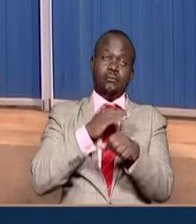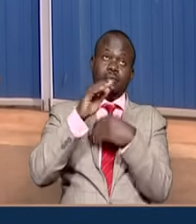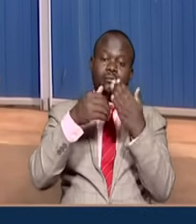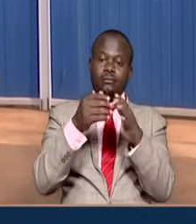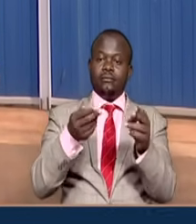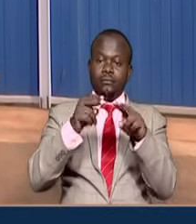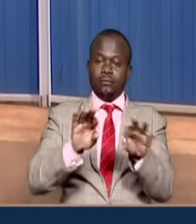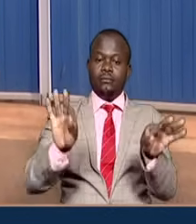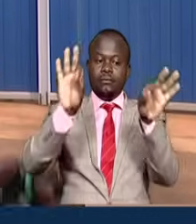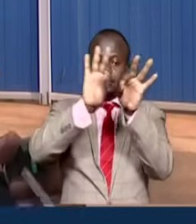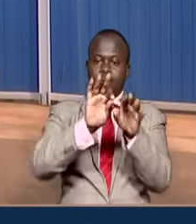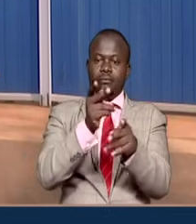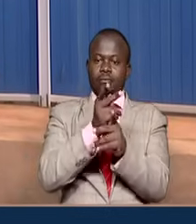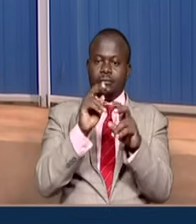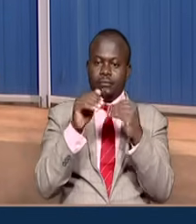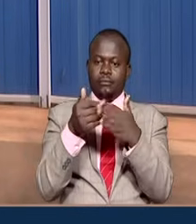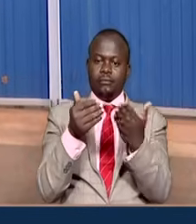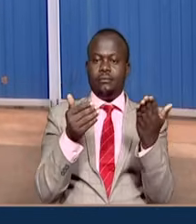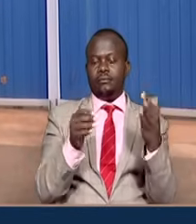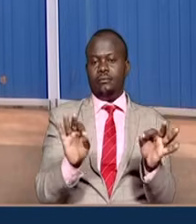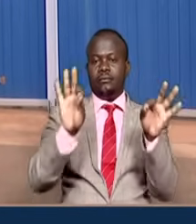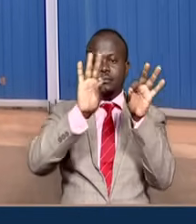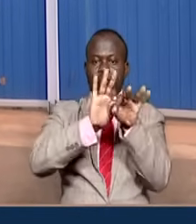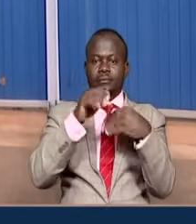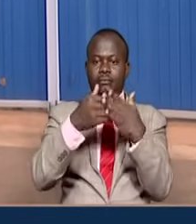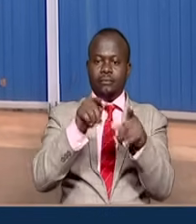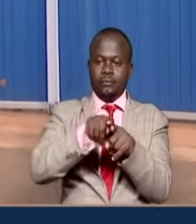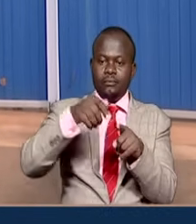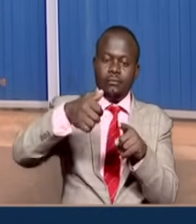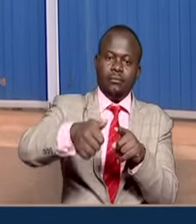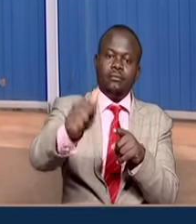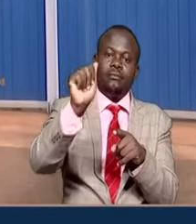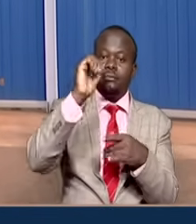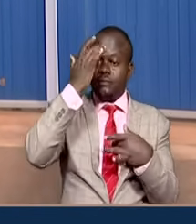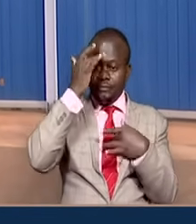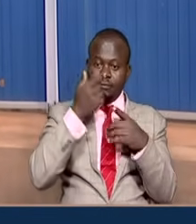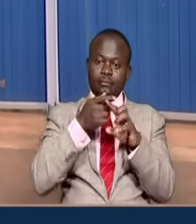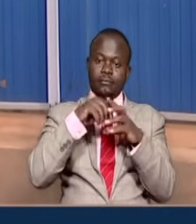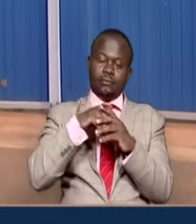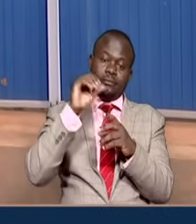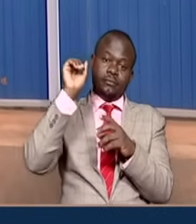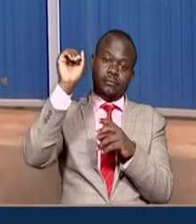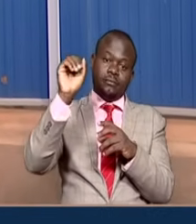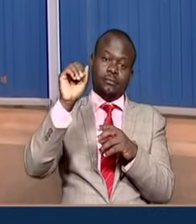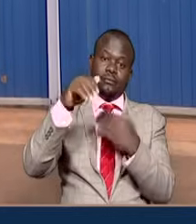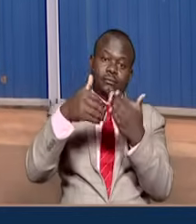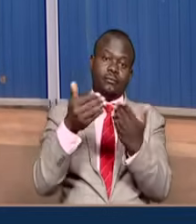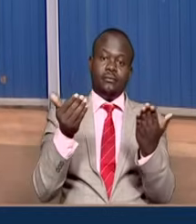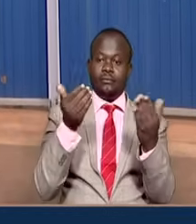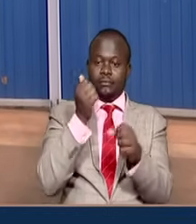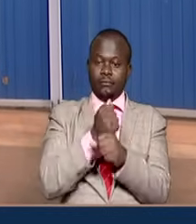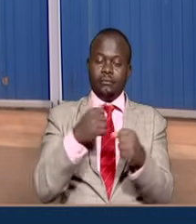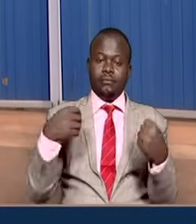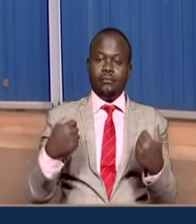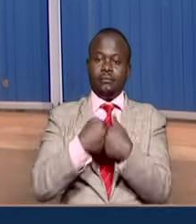ko yitabwaho by'umwihariko nk'abarwayi baturutse kuri urgence aba bakoze